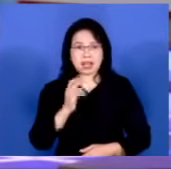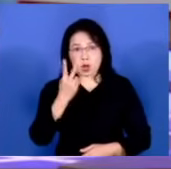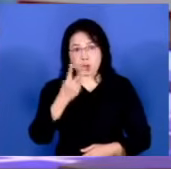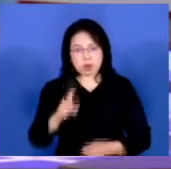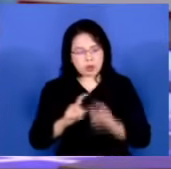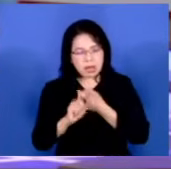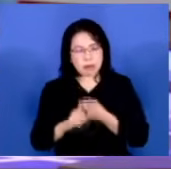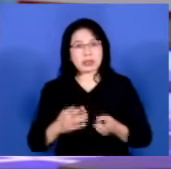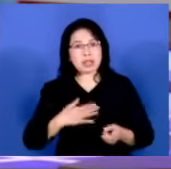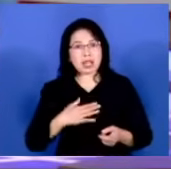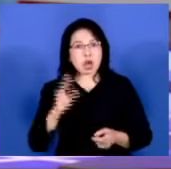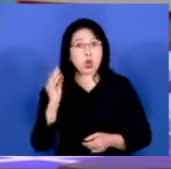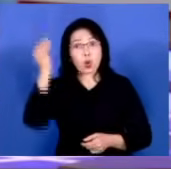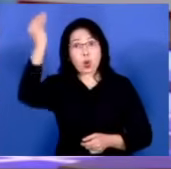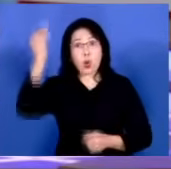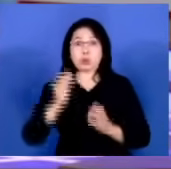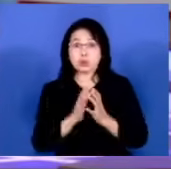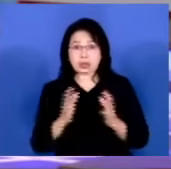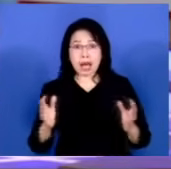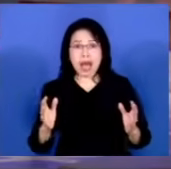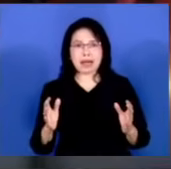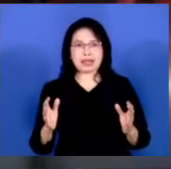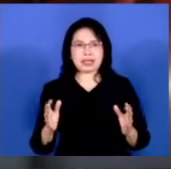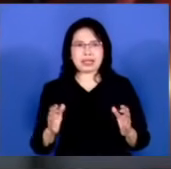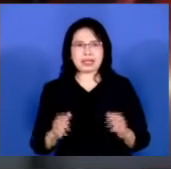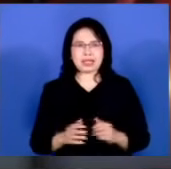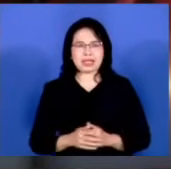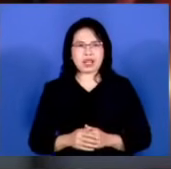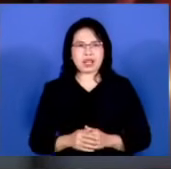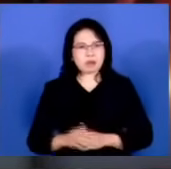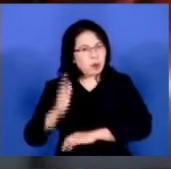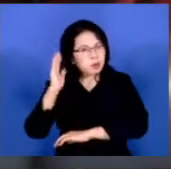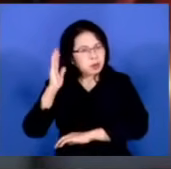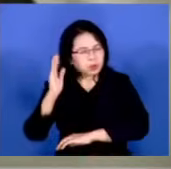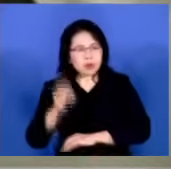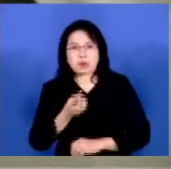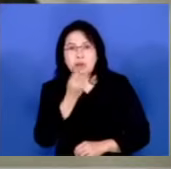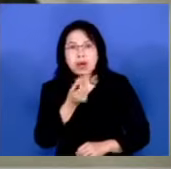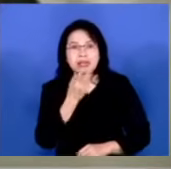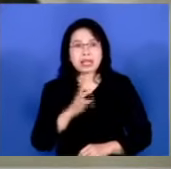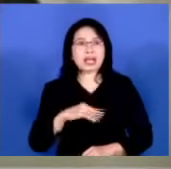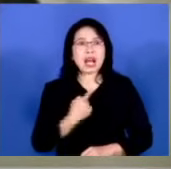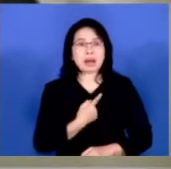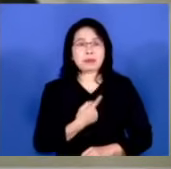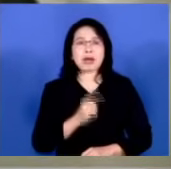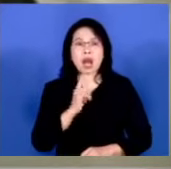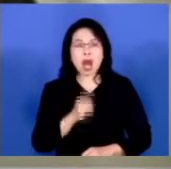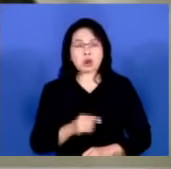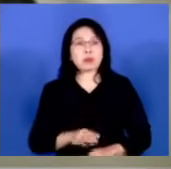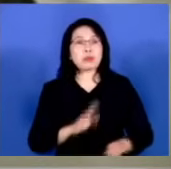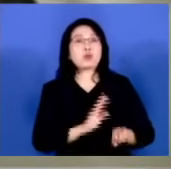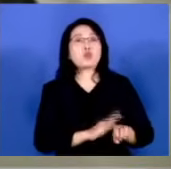ini tokoh-tokoh besar memang pidato Ibu Ibu memang mengajarkan kami kita harus